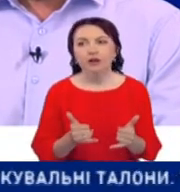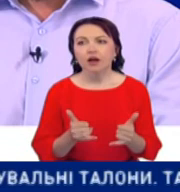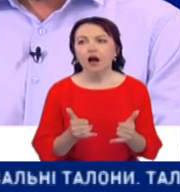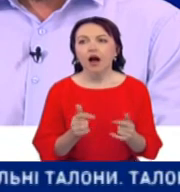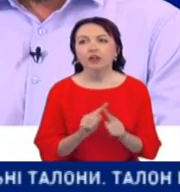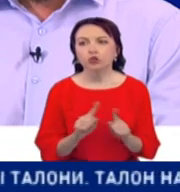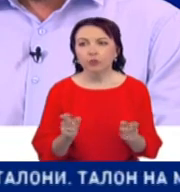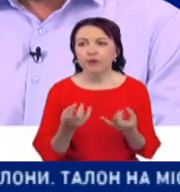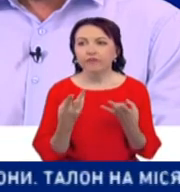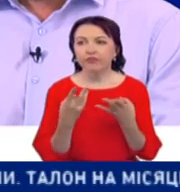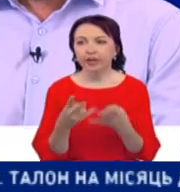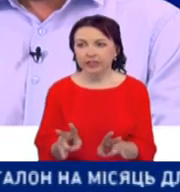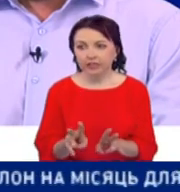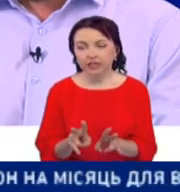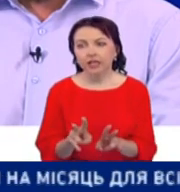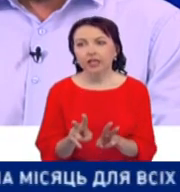особо вредные